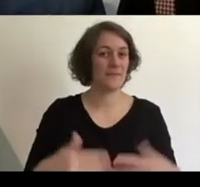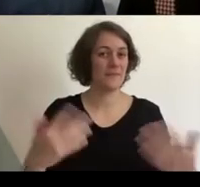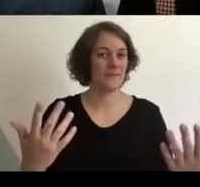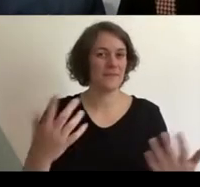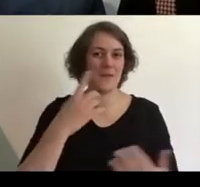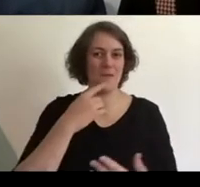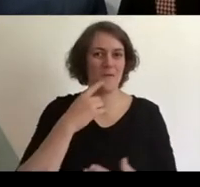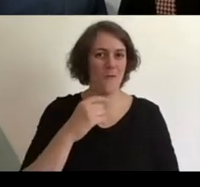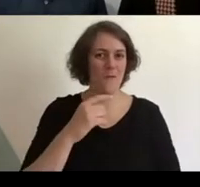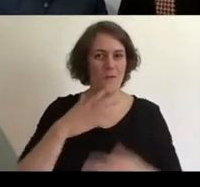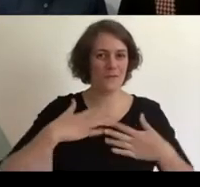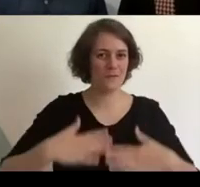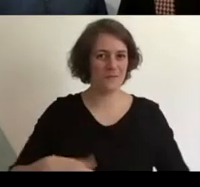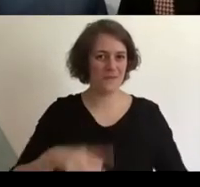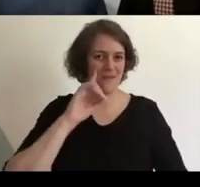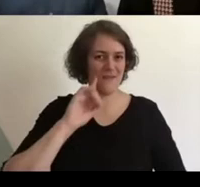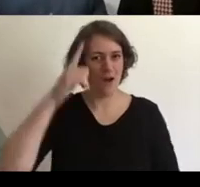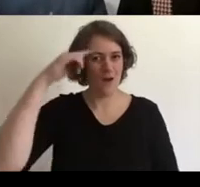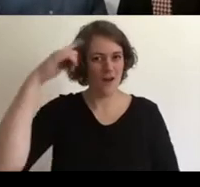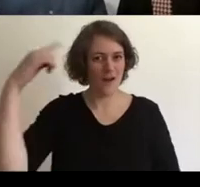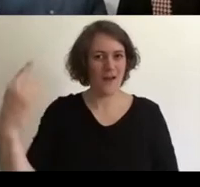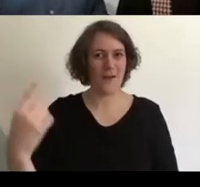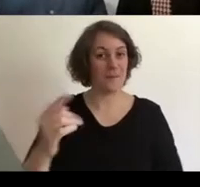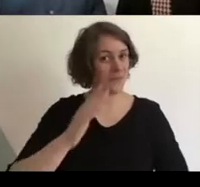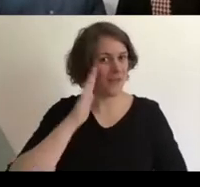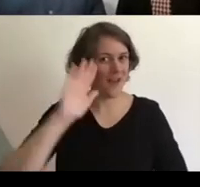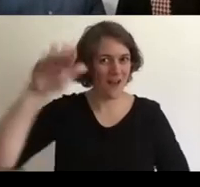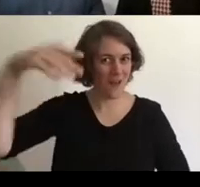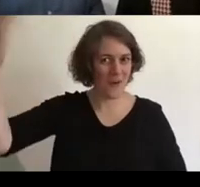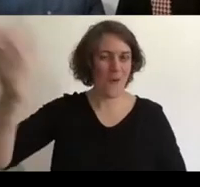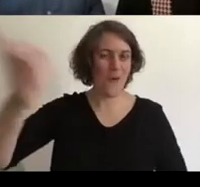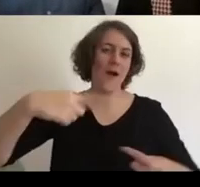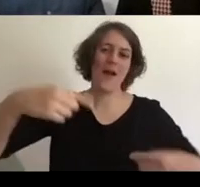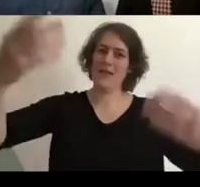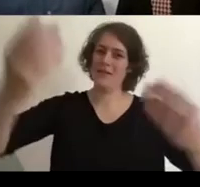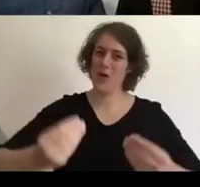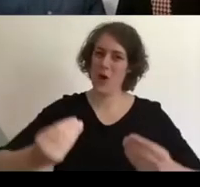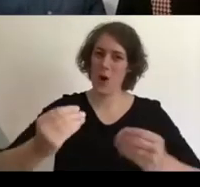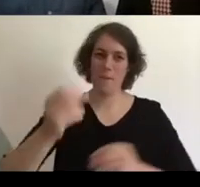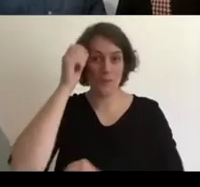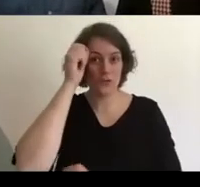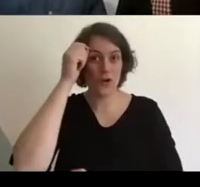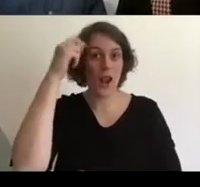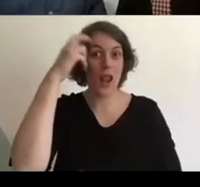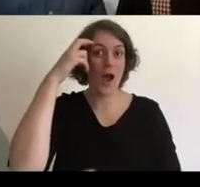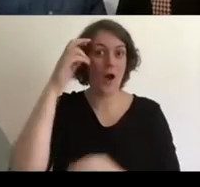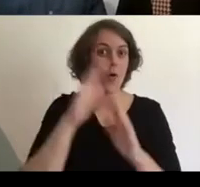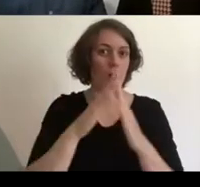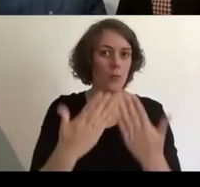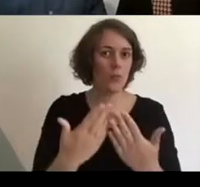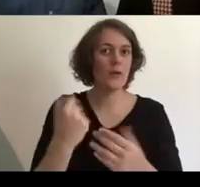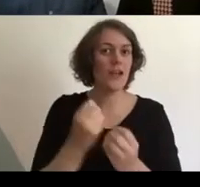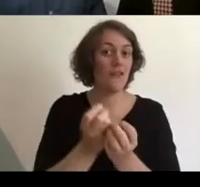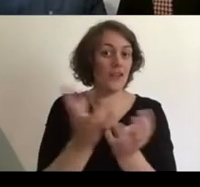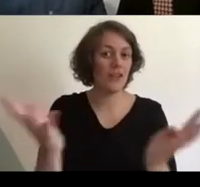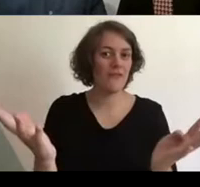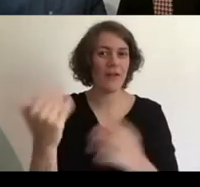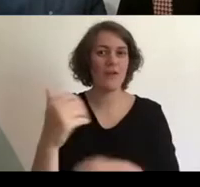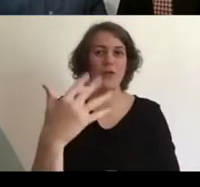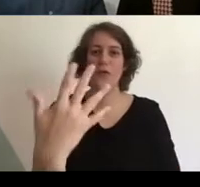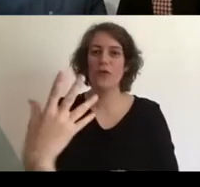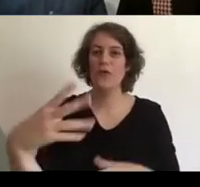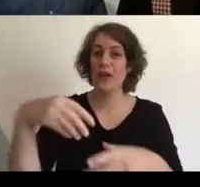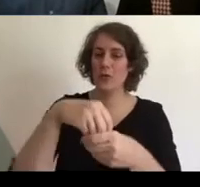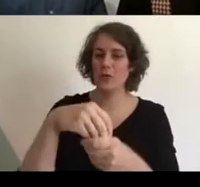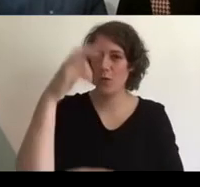und herzlich willkommen zum schlauen Buch der Vielfalt der 5 Inklusionsweisen. Heute zum Thema